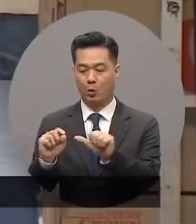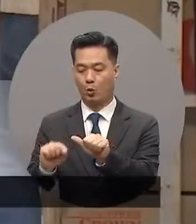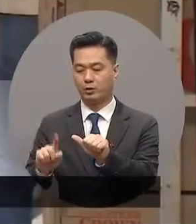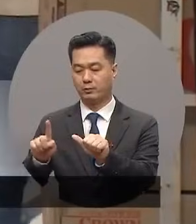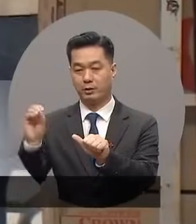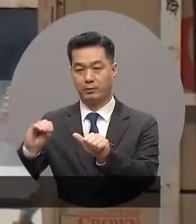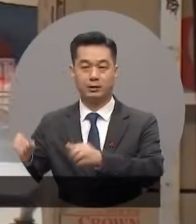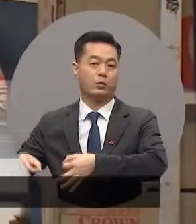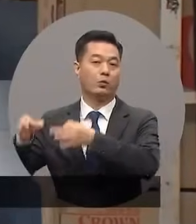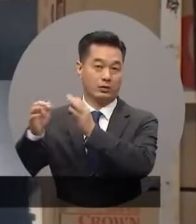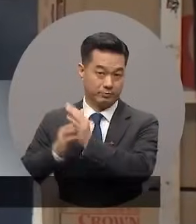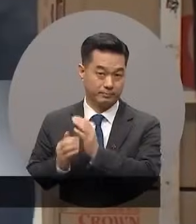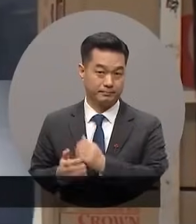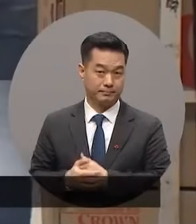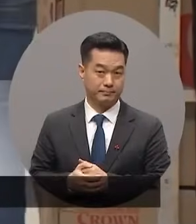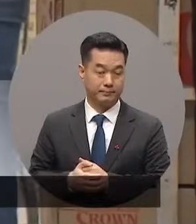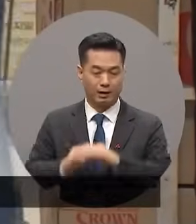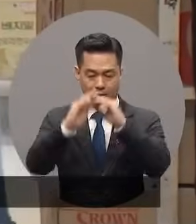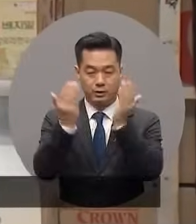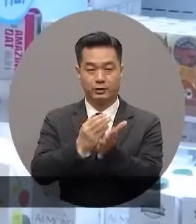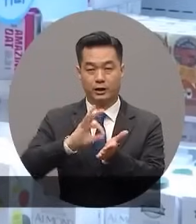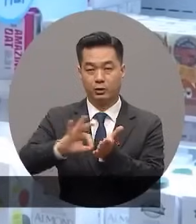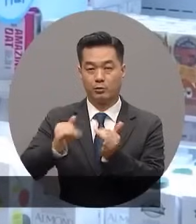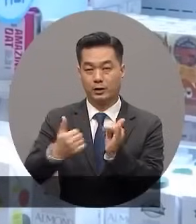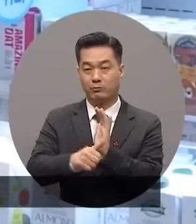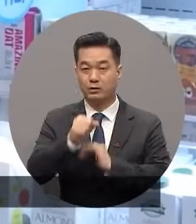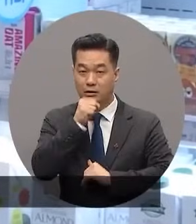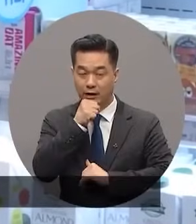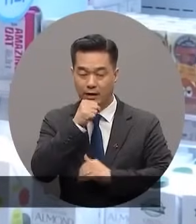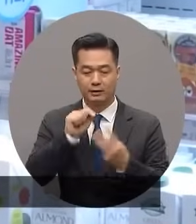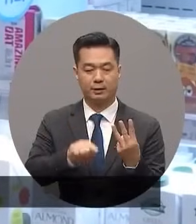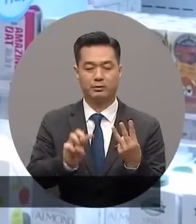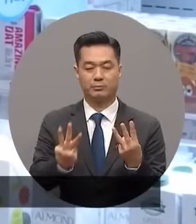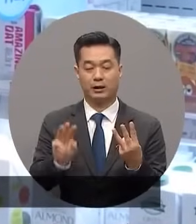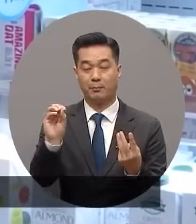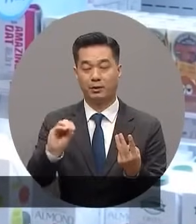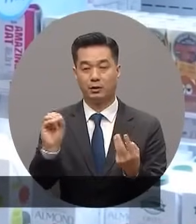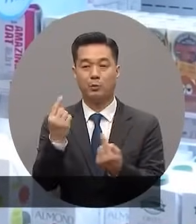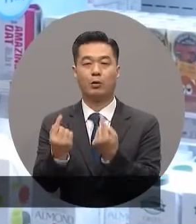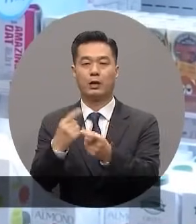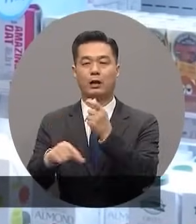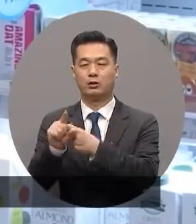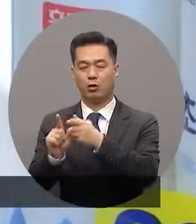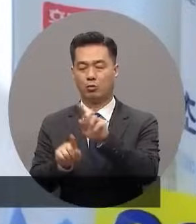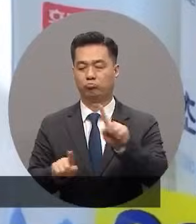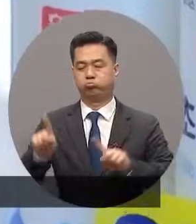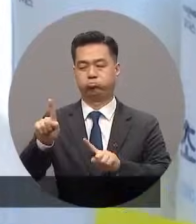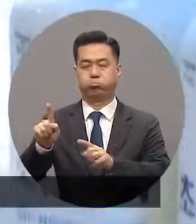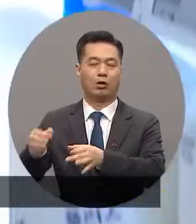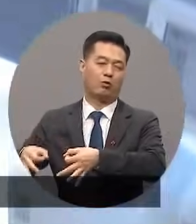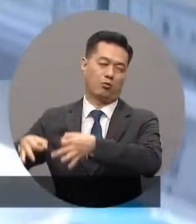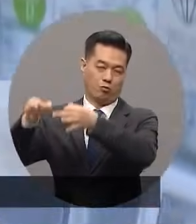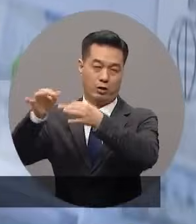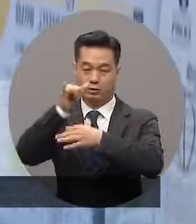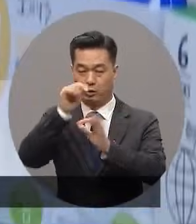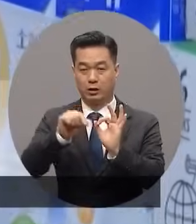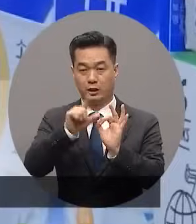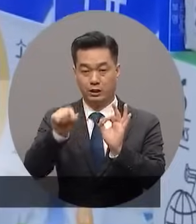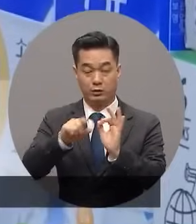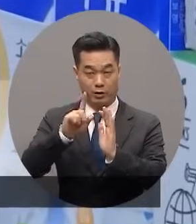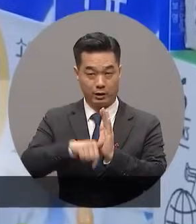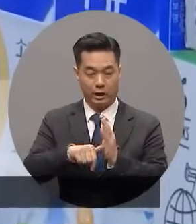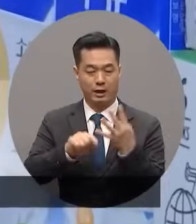5.1% 올랐습니다. 전체 소비자 물가 상승률 3.3%를 크게 상회하는 수치로 10월 가공식품 물가